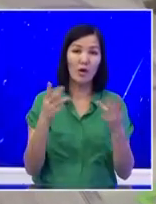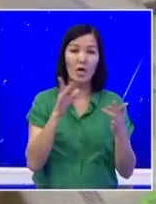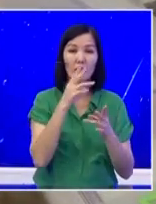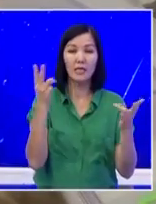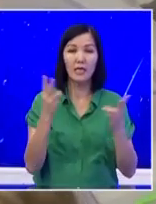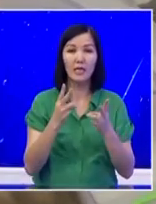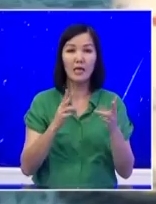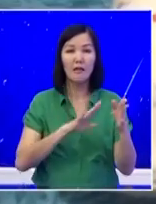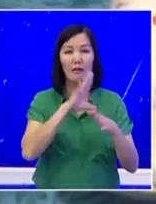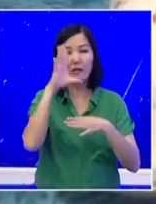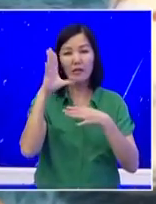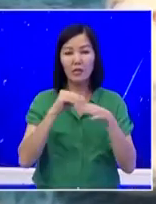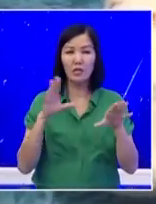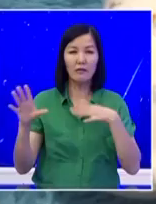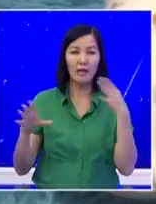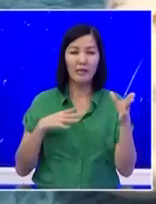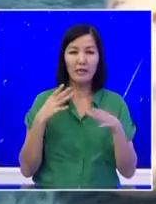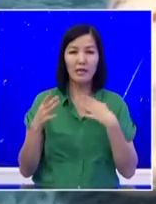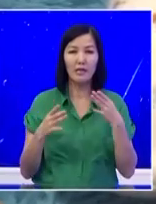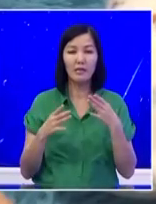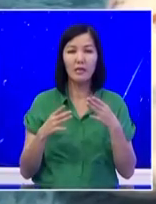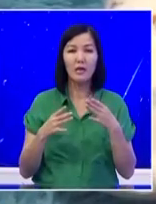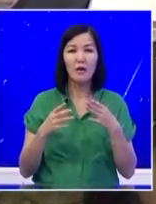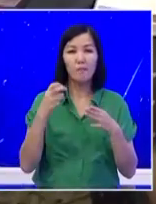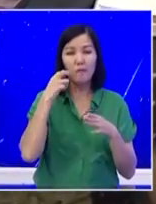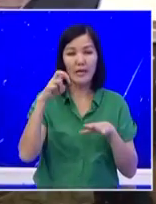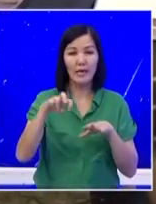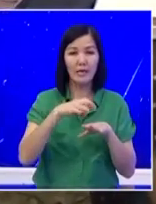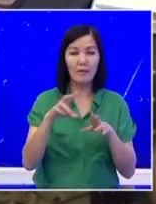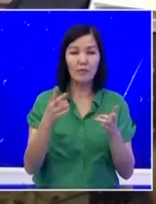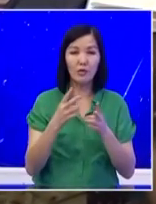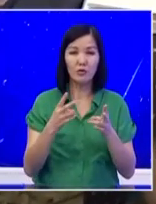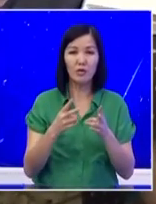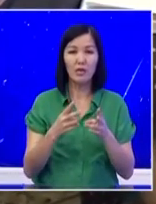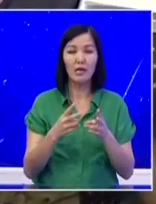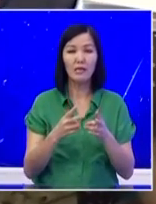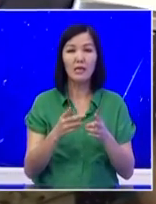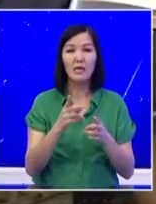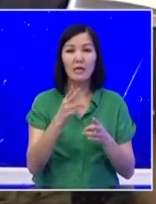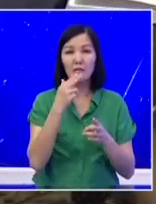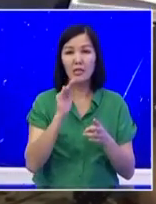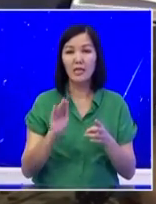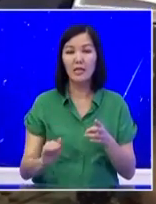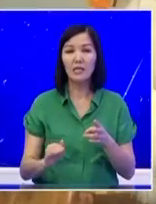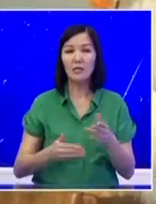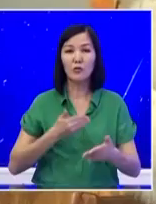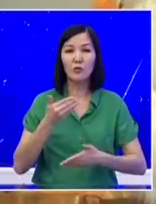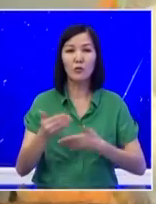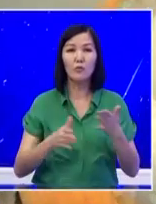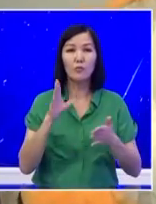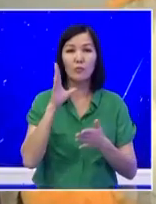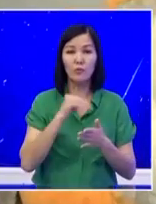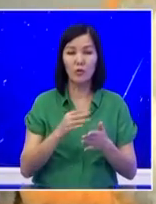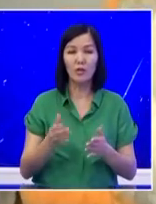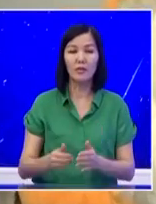тәулік бойы арнайы дайындалған брейси аяқ киім кию қажет. Нәтижесінде жасына толмаған Вероника аяғынан тік тұрып жүгіріп кетеді